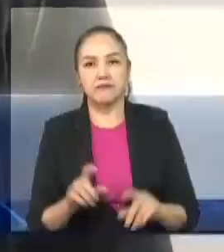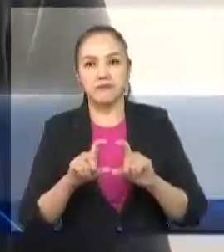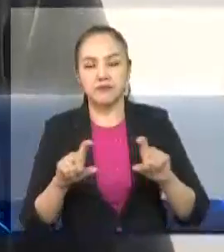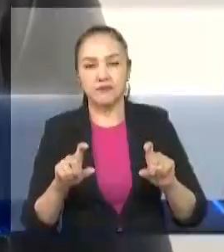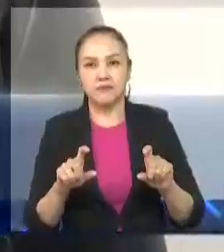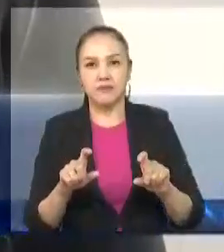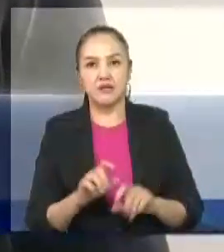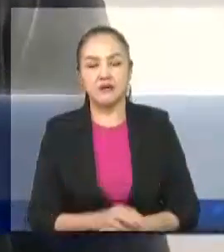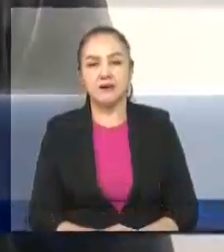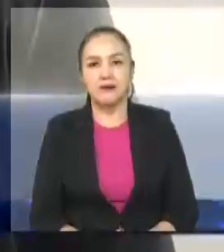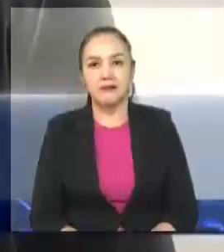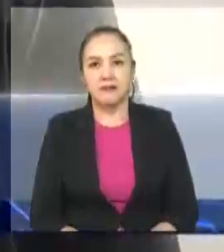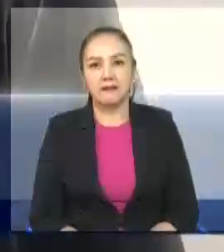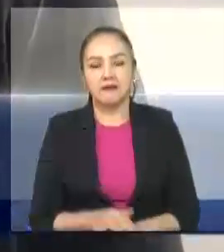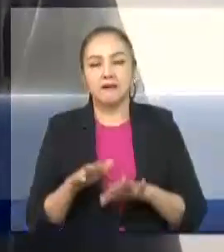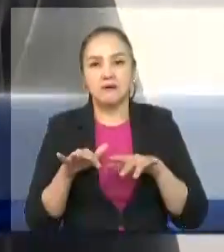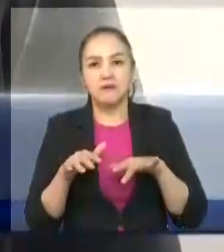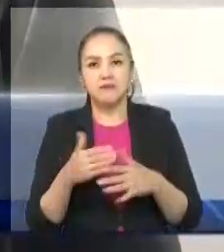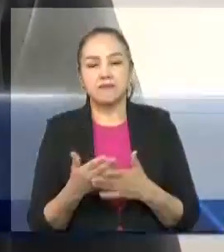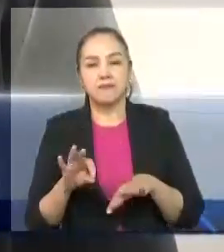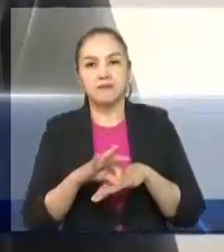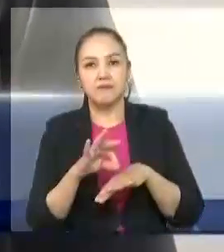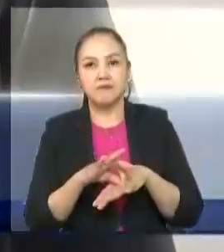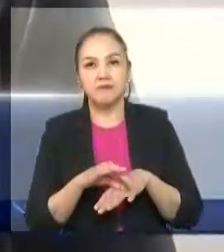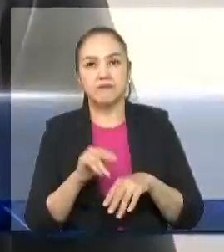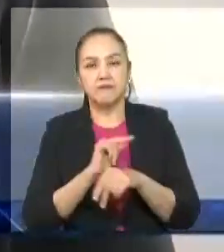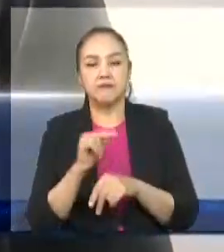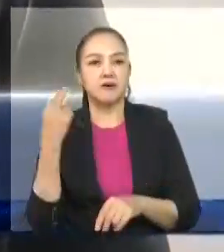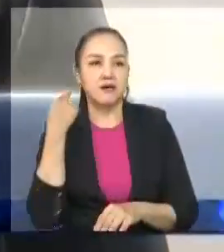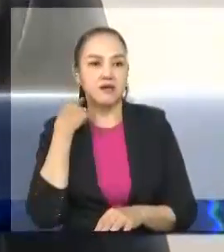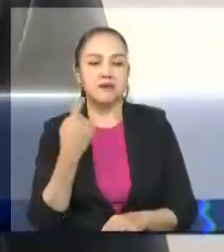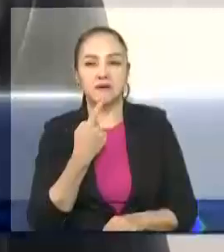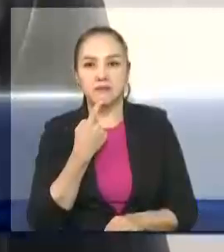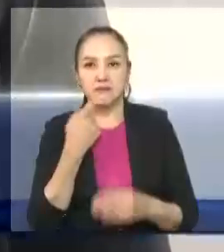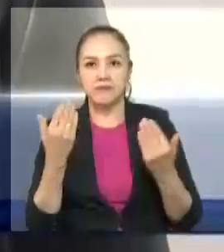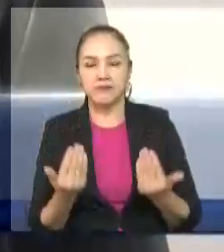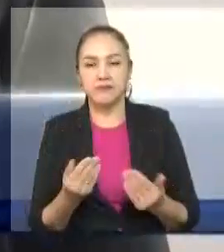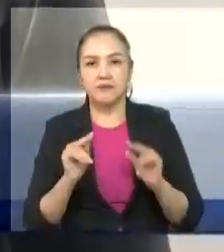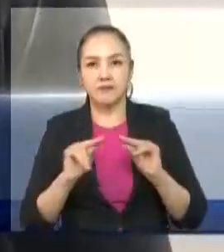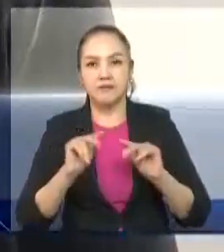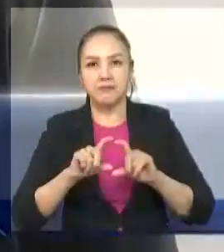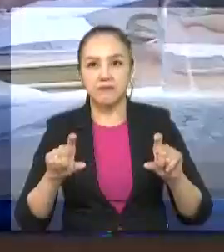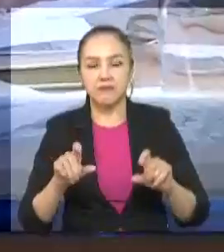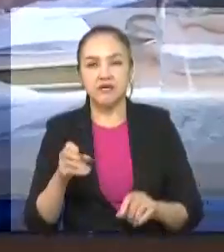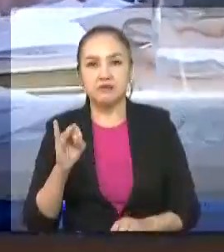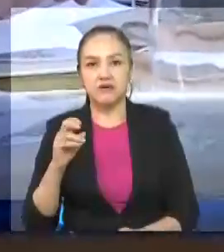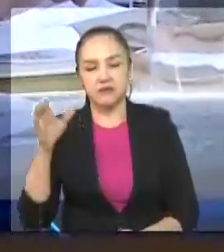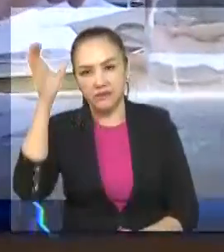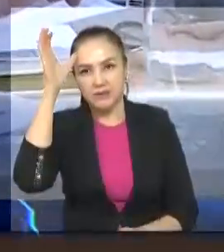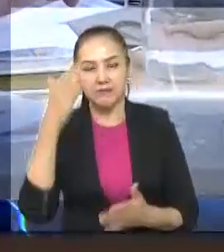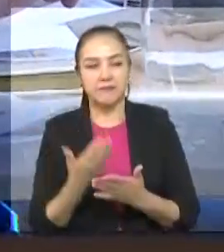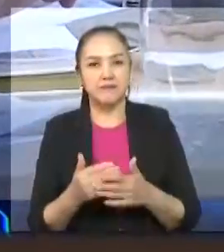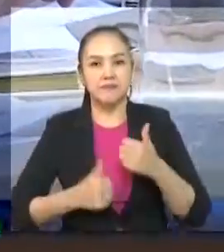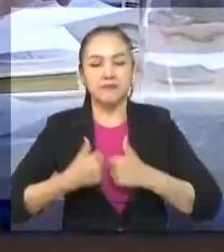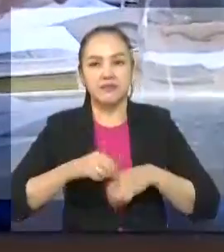работаю, преподаю информатику. Супруга преподает английский язык. Сейчас мы учителя в школе смарт были. Данный конкурс,